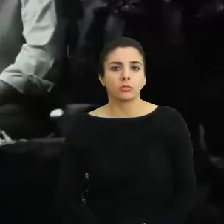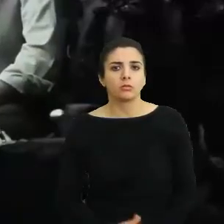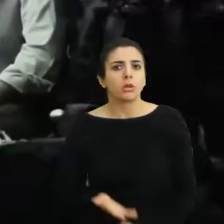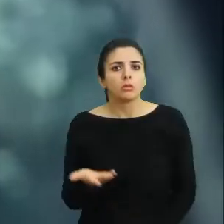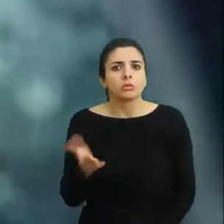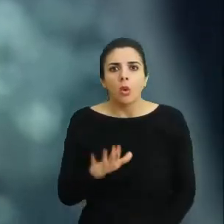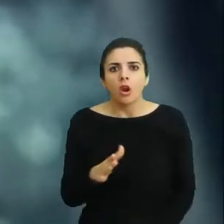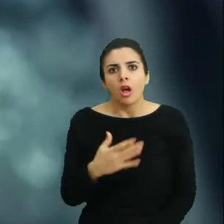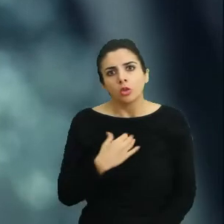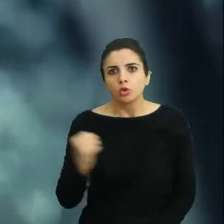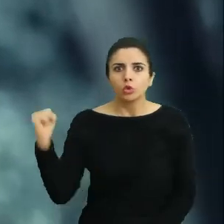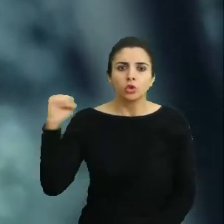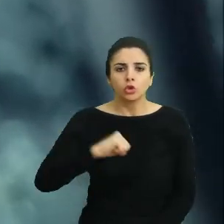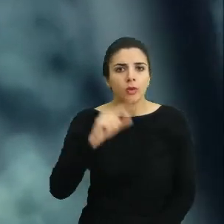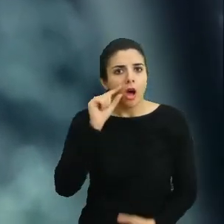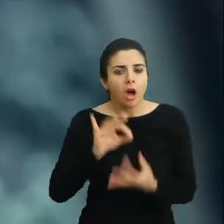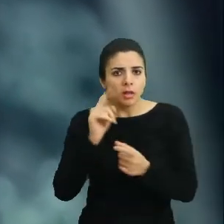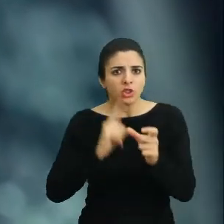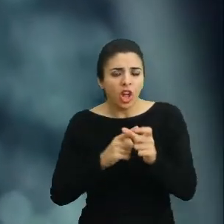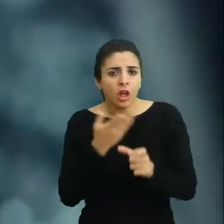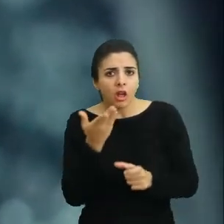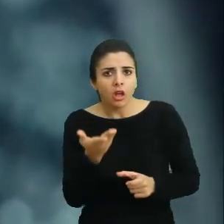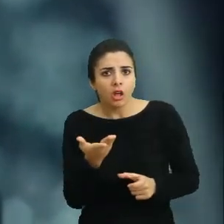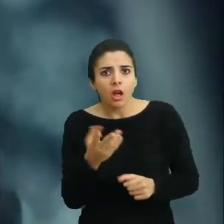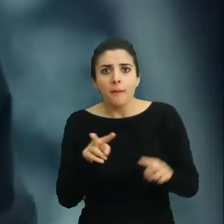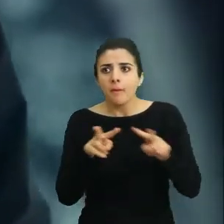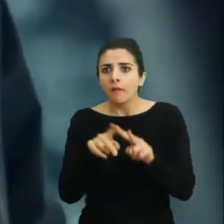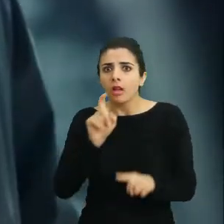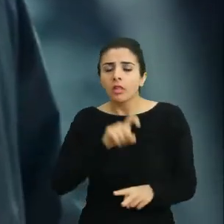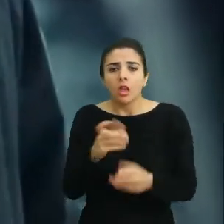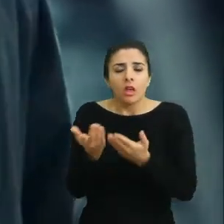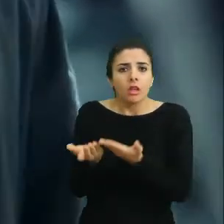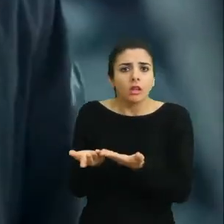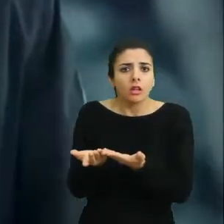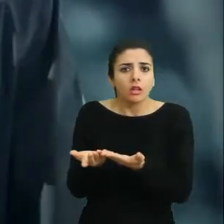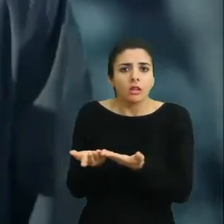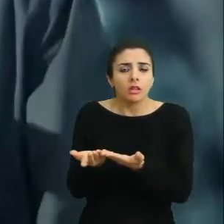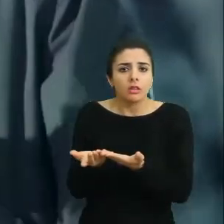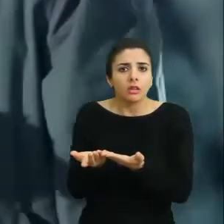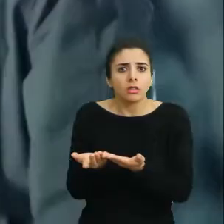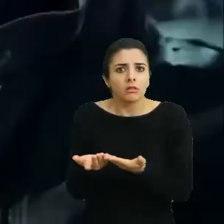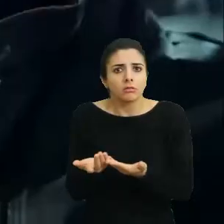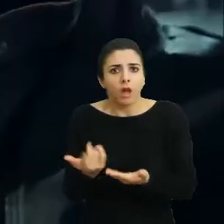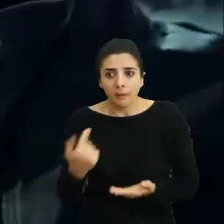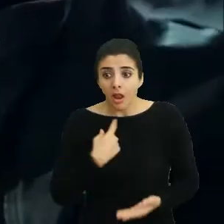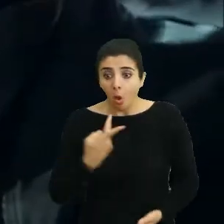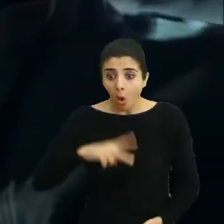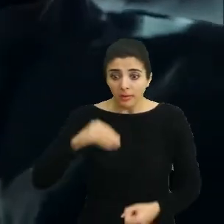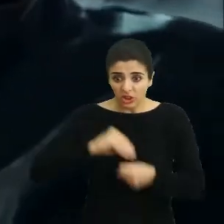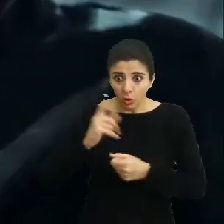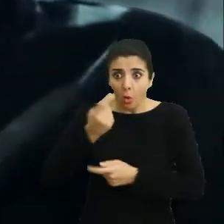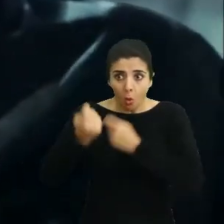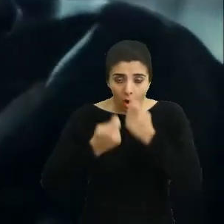Sonra can düşmanım, Çalık, Merve'nin dayısı. Bir yandan canımı almaya